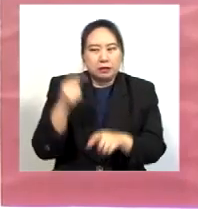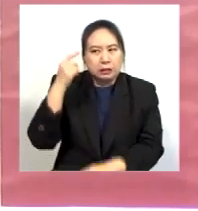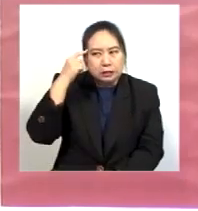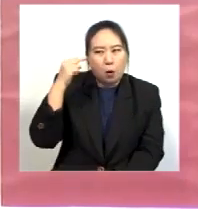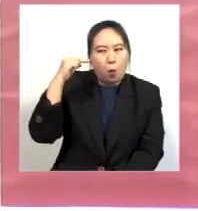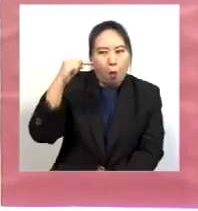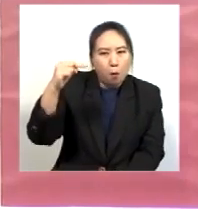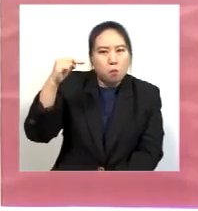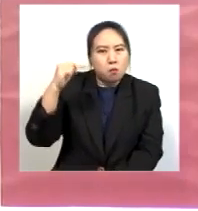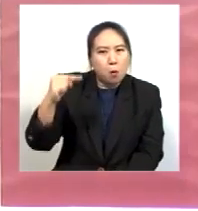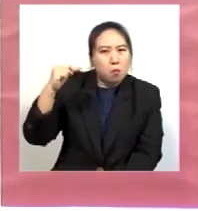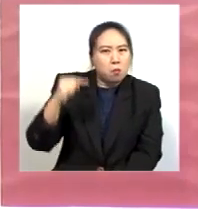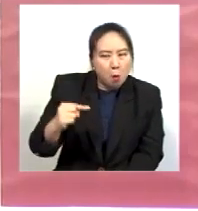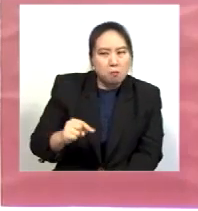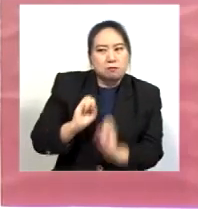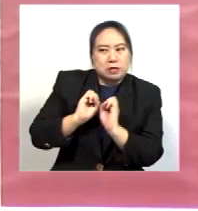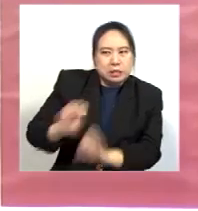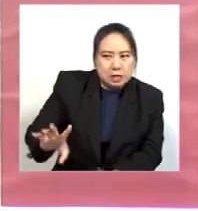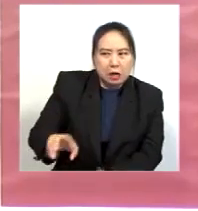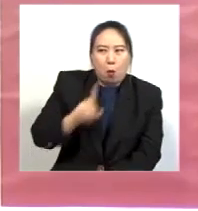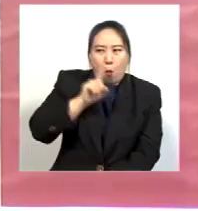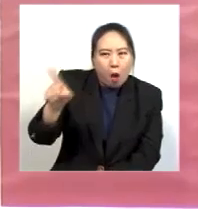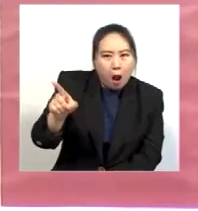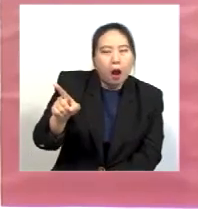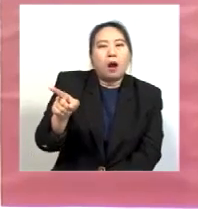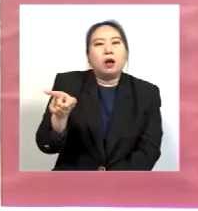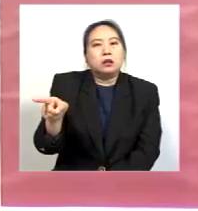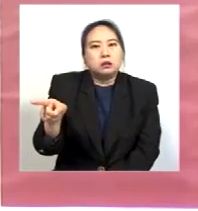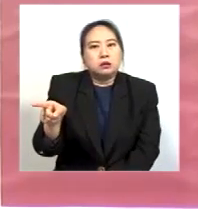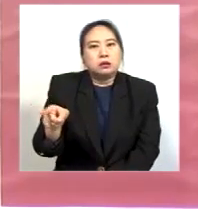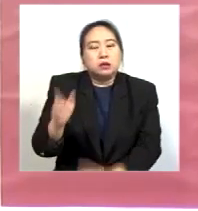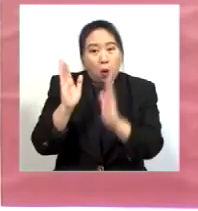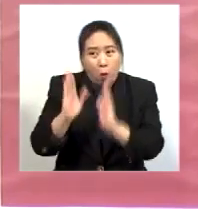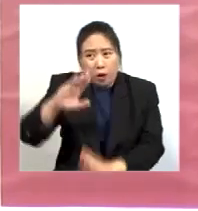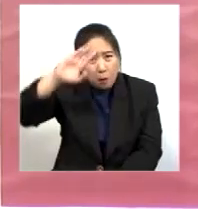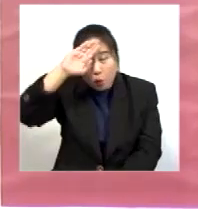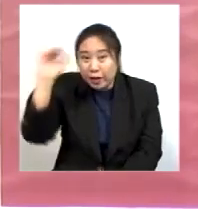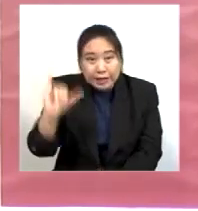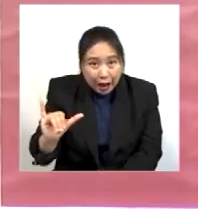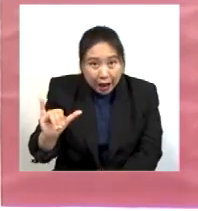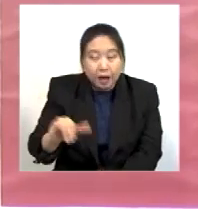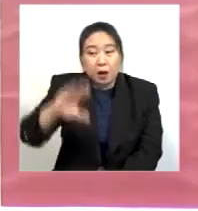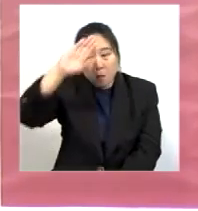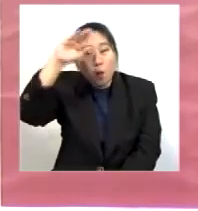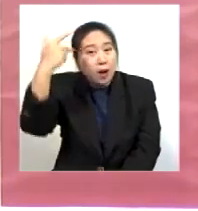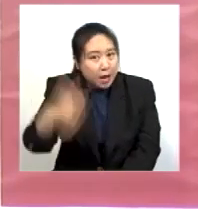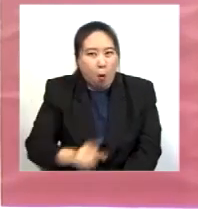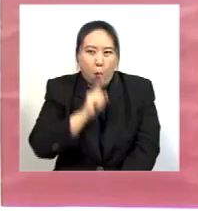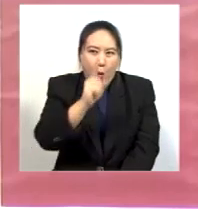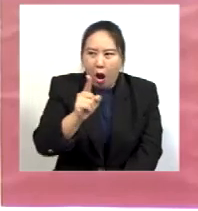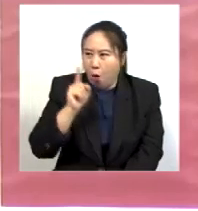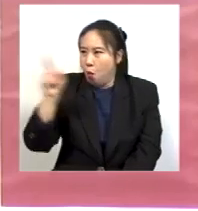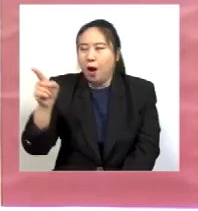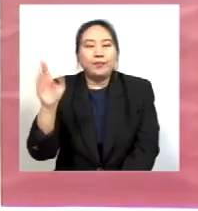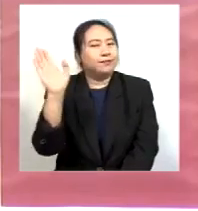ล้วก็ตั้งข้อรังเกียจแล้วก็ตีตรานะครับไม่ว่าจะตีตราคนที่ยังไม่ป่วยหรือผู้ที่ป่วยนะครับส่วนนี้เป็นส่วนที่ไม่ควรจะเกิด